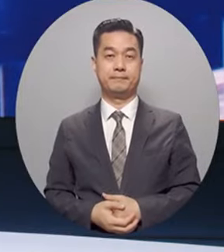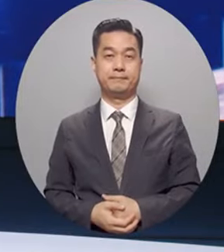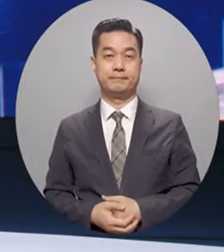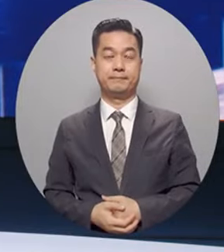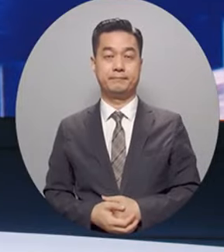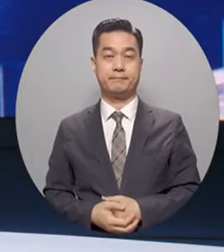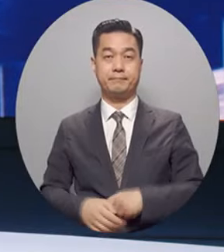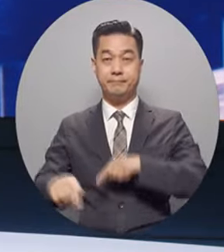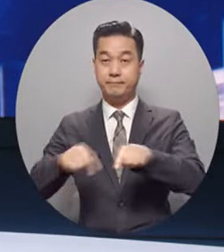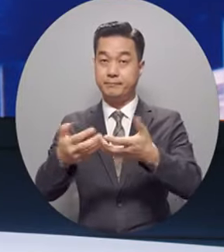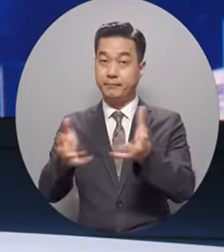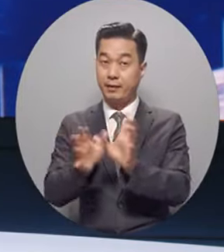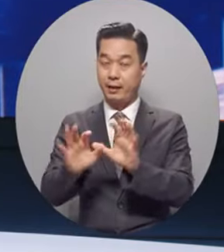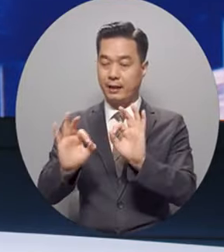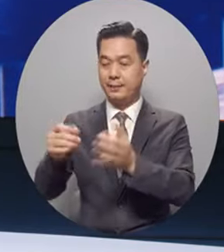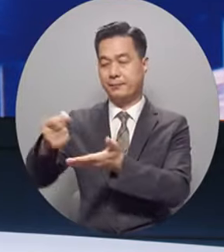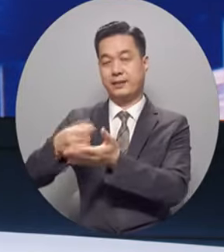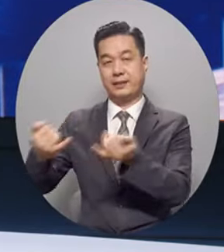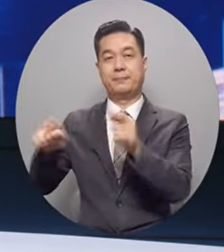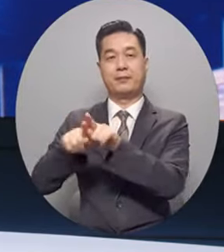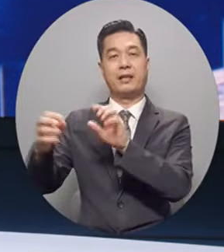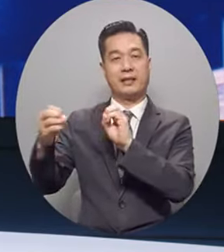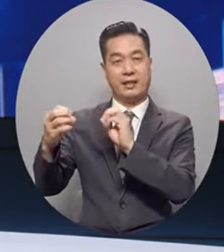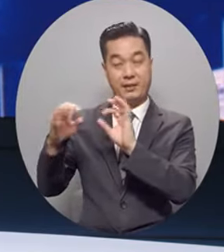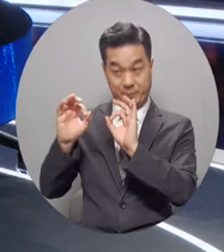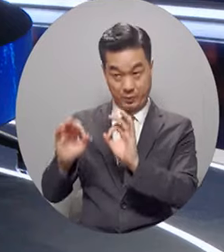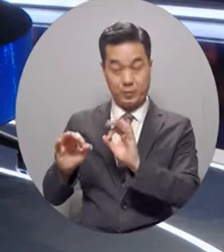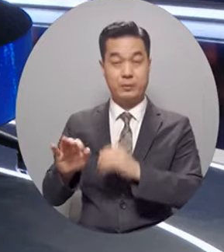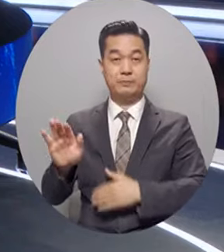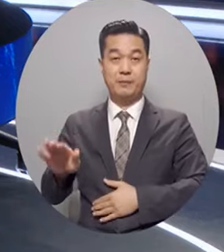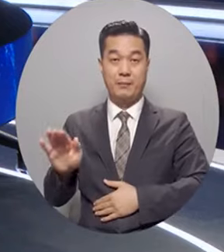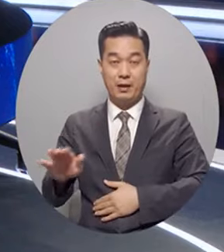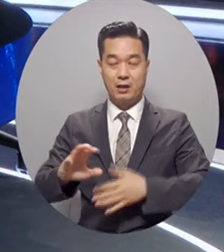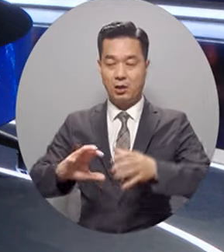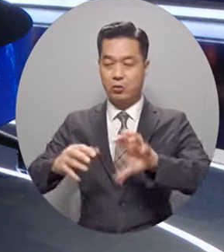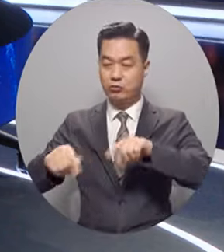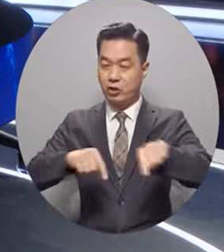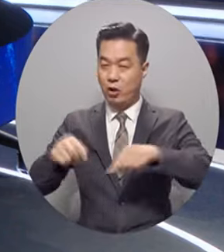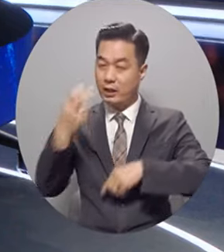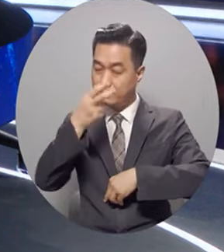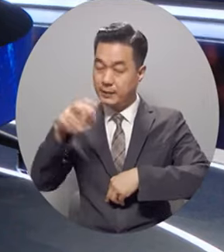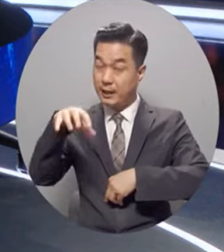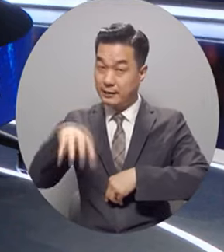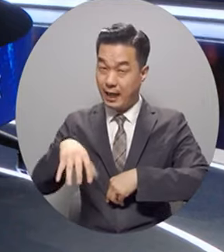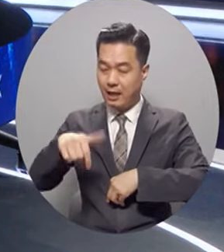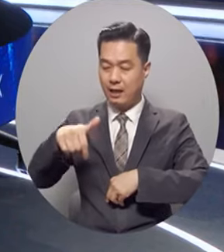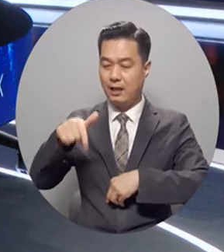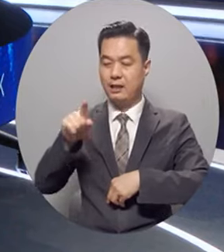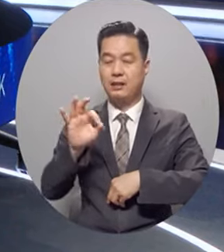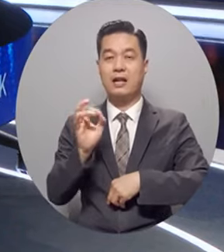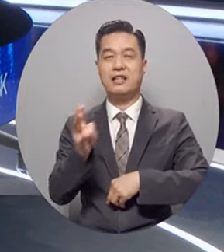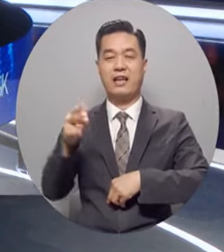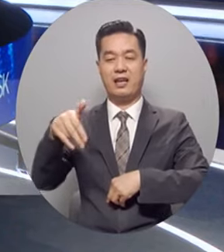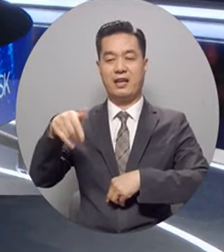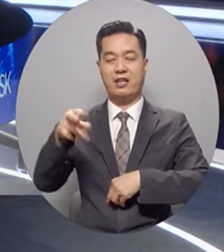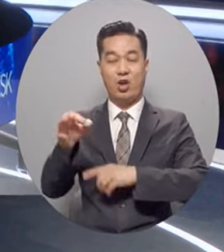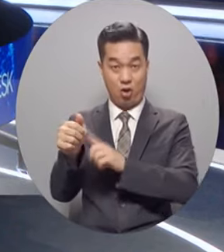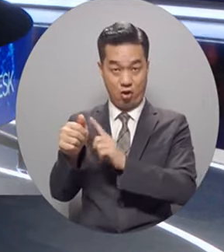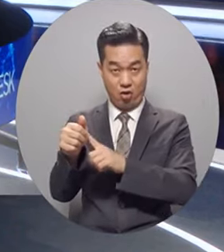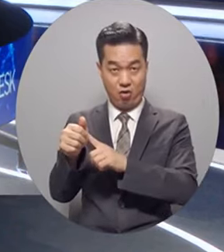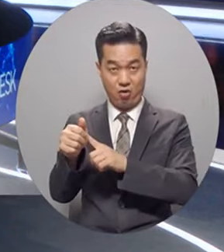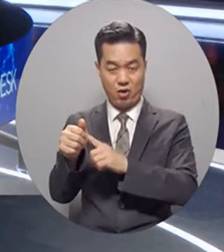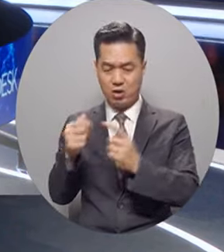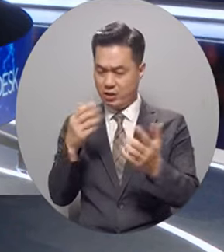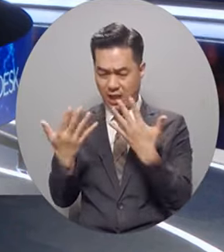정치팀 김정우 기자에게 좀 더 물어보겠습니다 자 김기자 국감장에 나온 강해경 씨 굉장히 단호한 테도 또 결기가